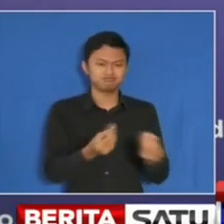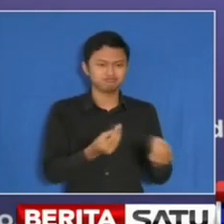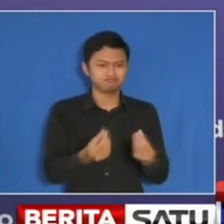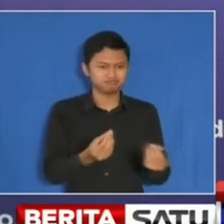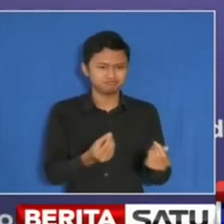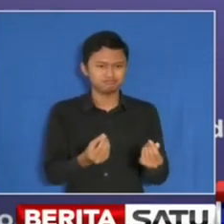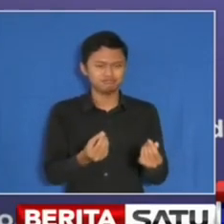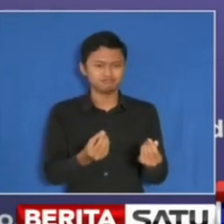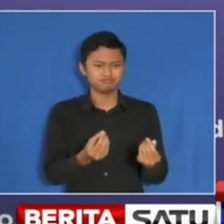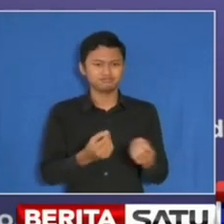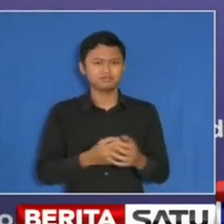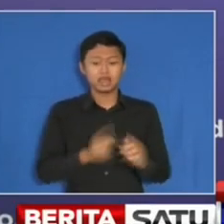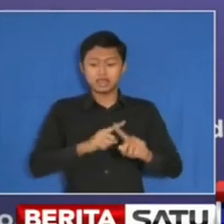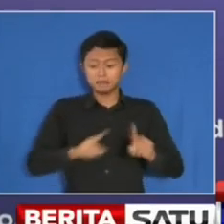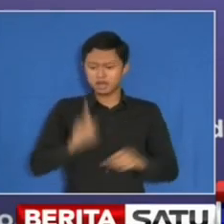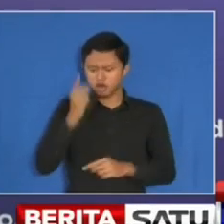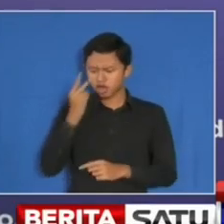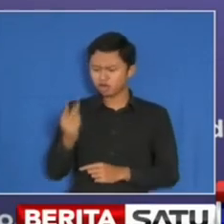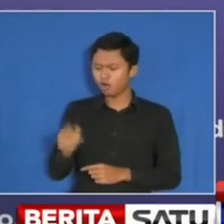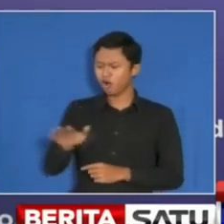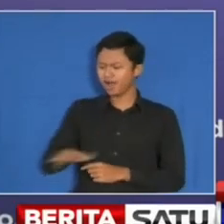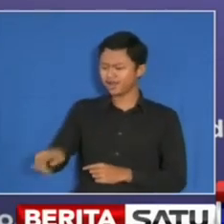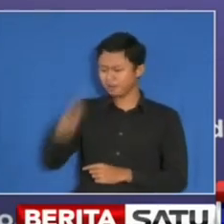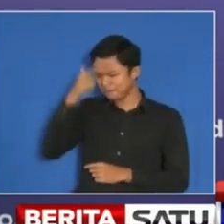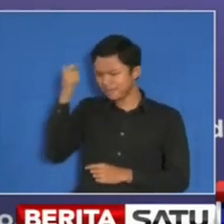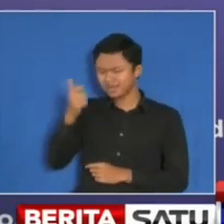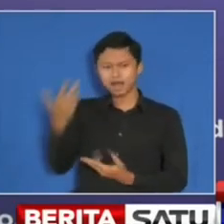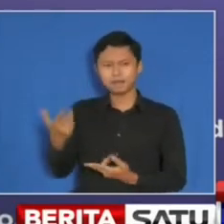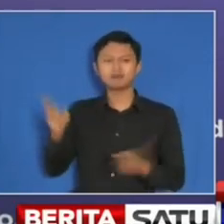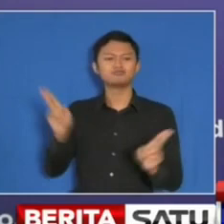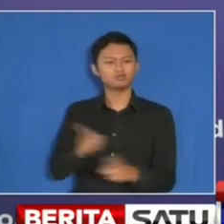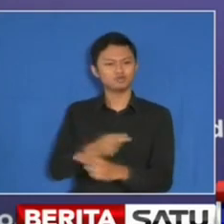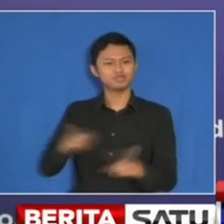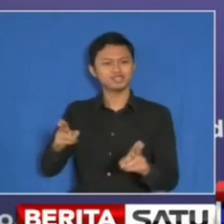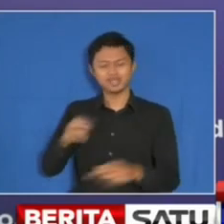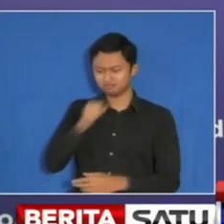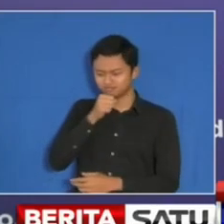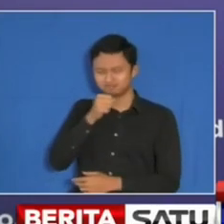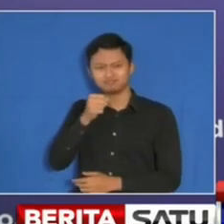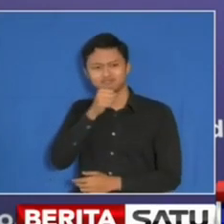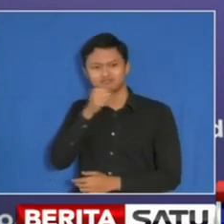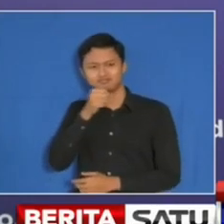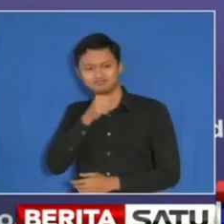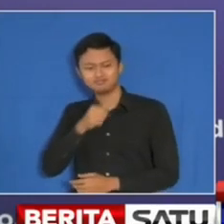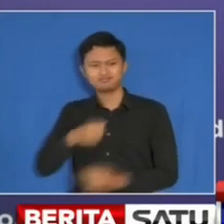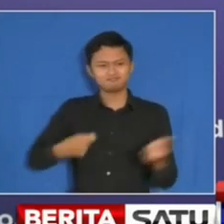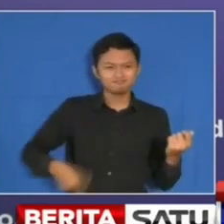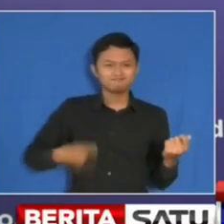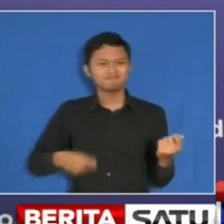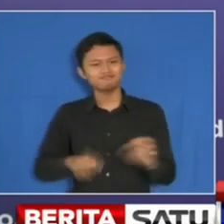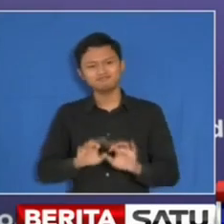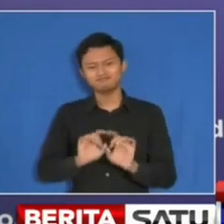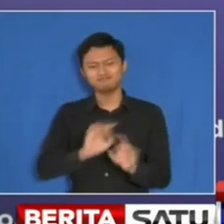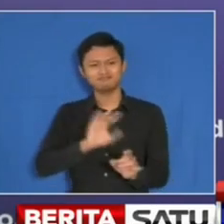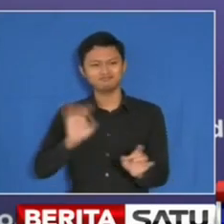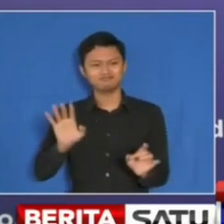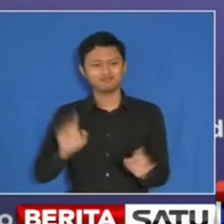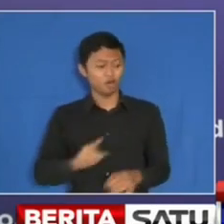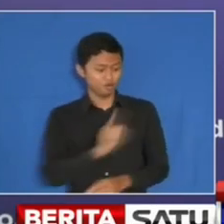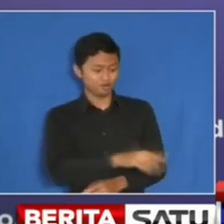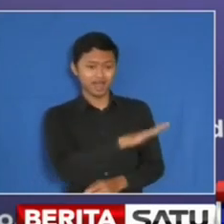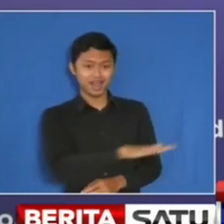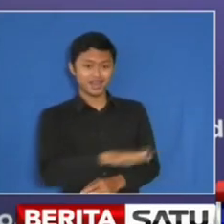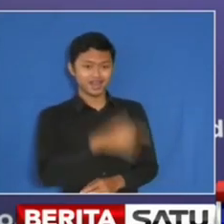pintar matematika. Tapi ada yang cerdas musik. Pintar menyanyi, pintar memainkan alat musik. Ada cerdas